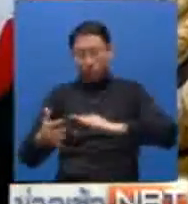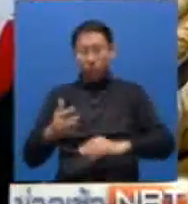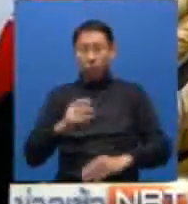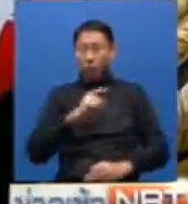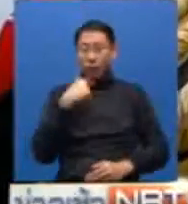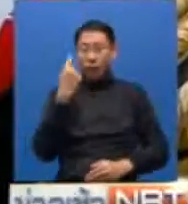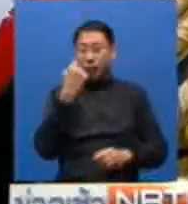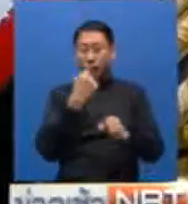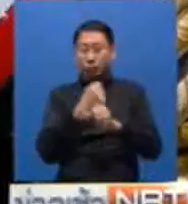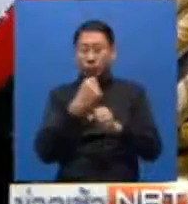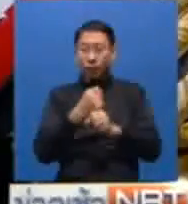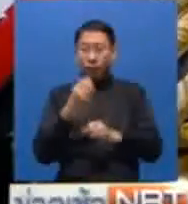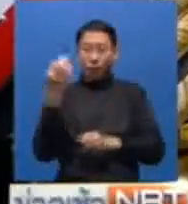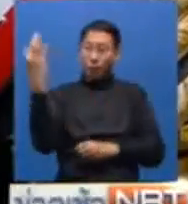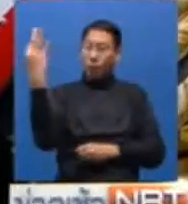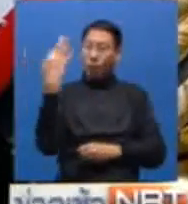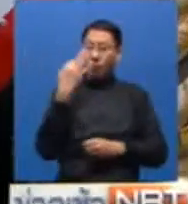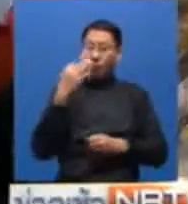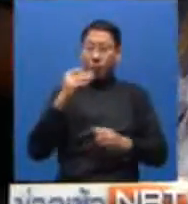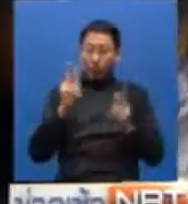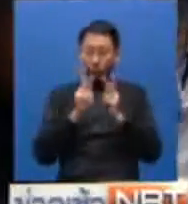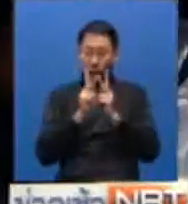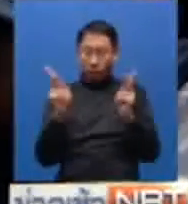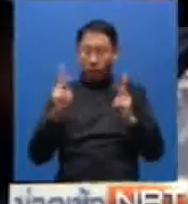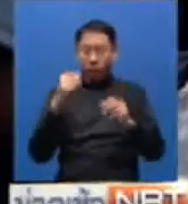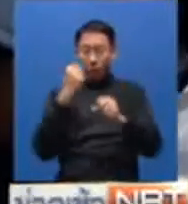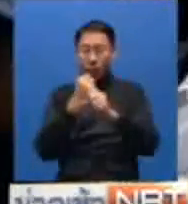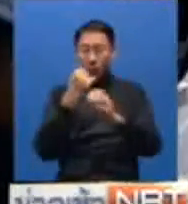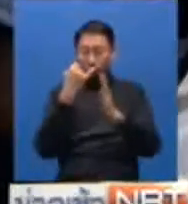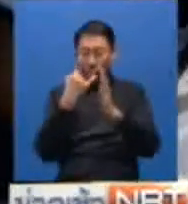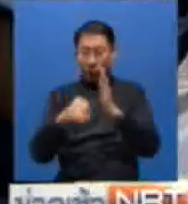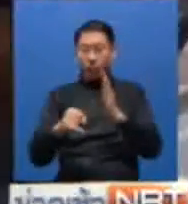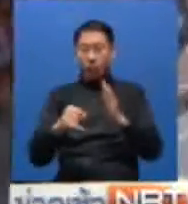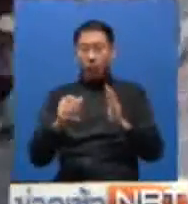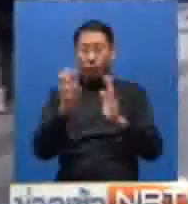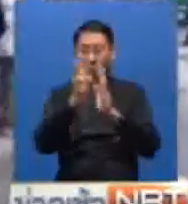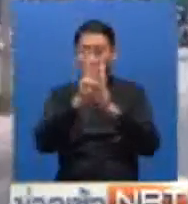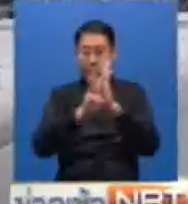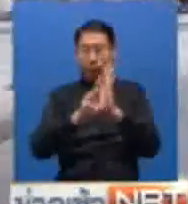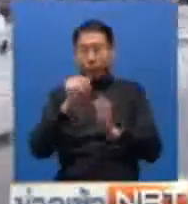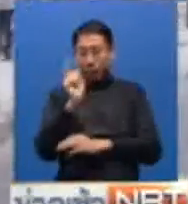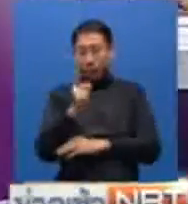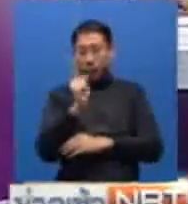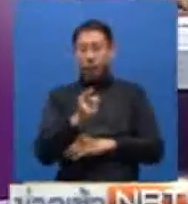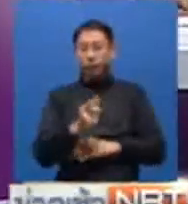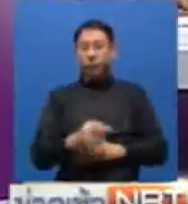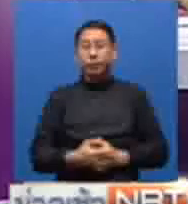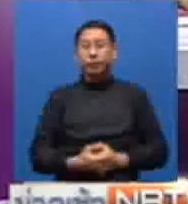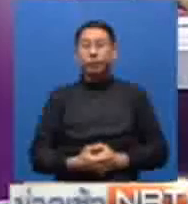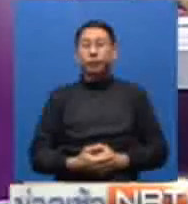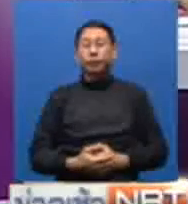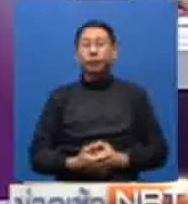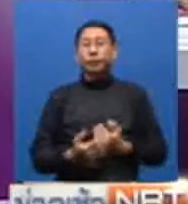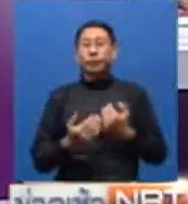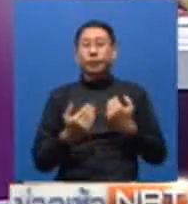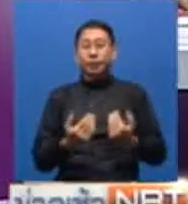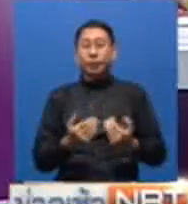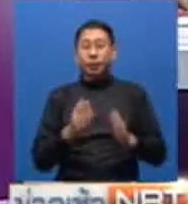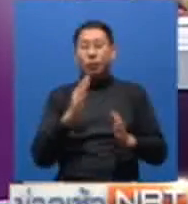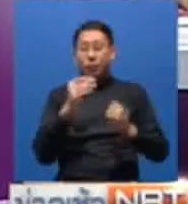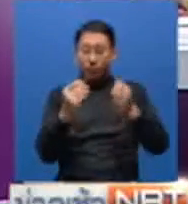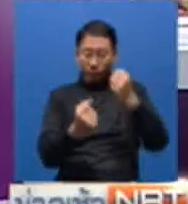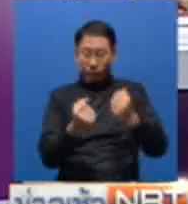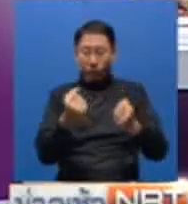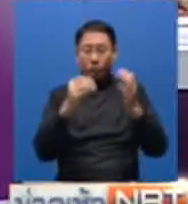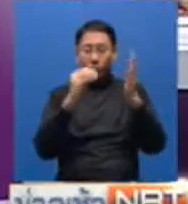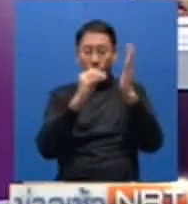ายใดถูกร้องเรียนจะถูกตั้งกรรมการสอบดำเนินคดีทั้งอาญาและวินัยทันที ต้องบอกว่าวันนี้สำหรับผู้ขับขี่ใน